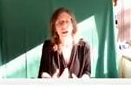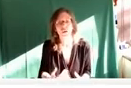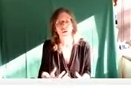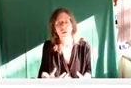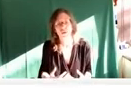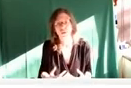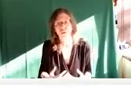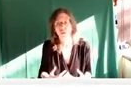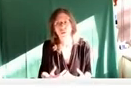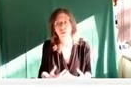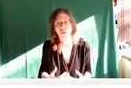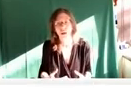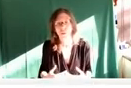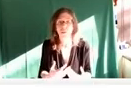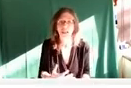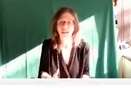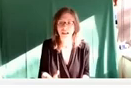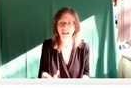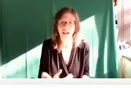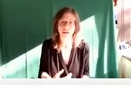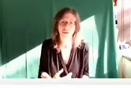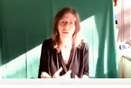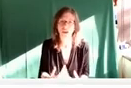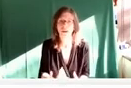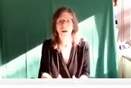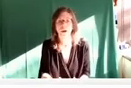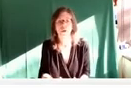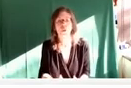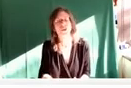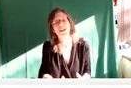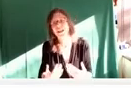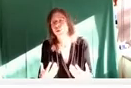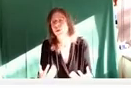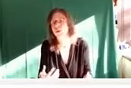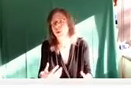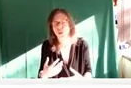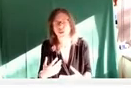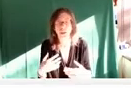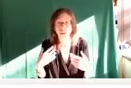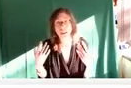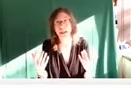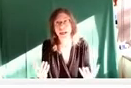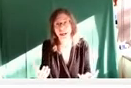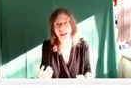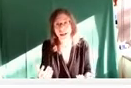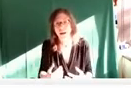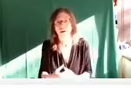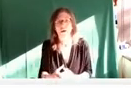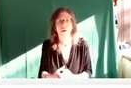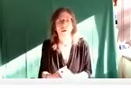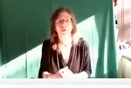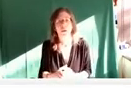analyse de sa propre pratique scientifique, aussi les conditions, donc ses biais.